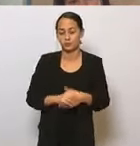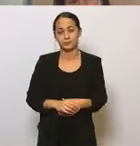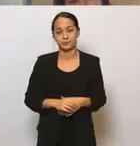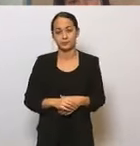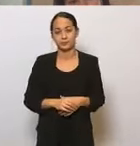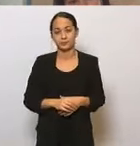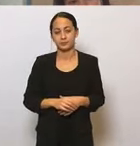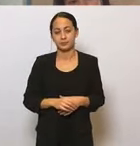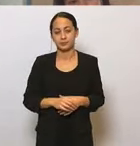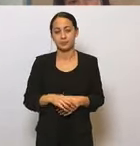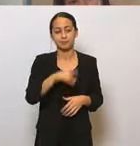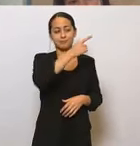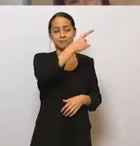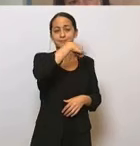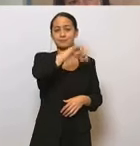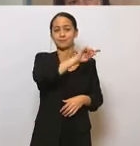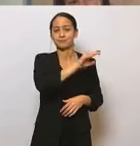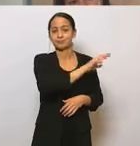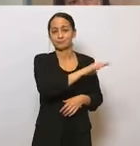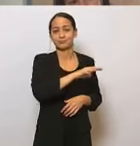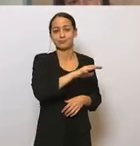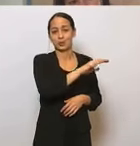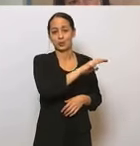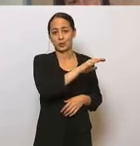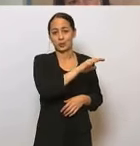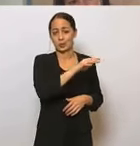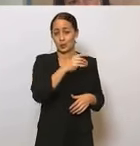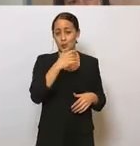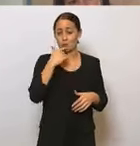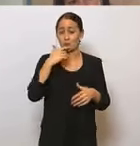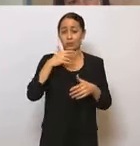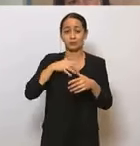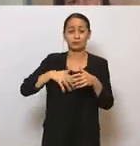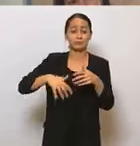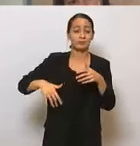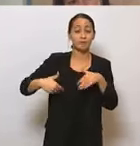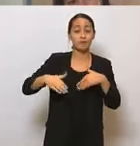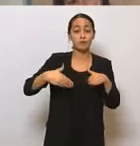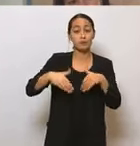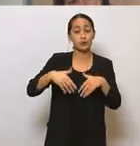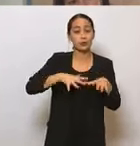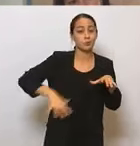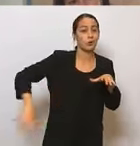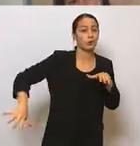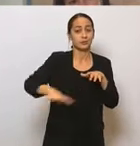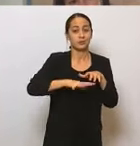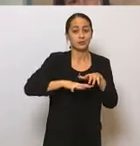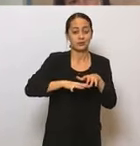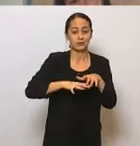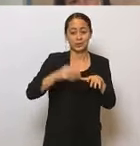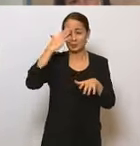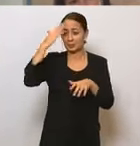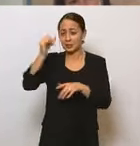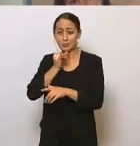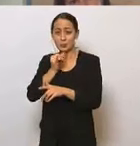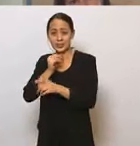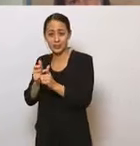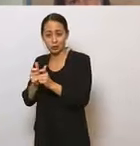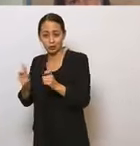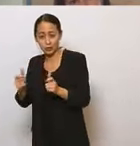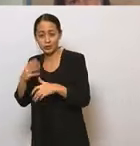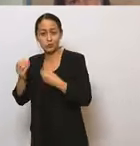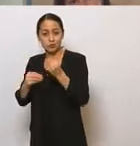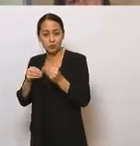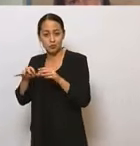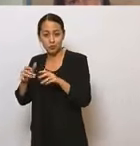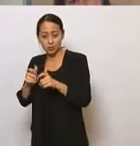qu'ils comprennent bien les dynamiques qui existeraient si les plus petites entreprises